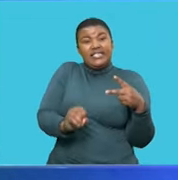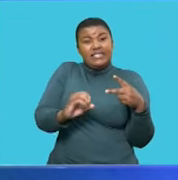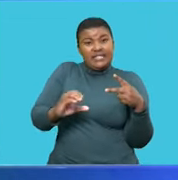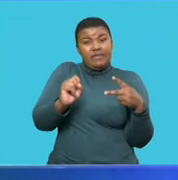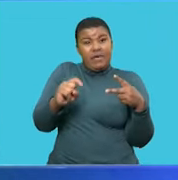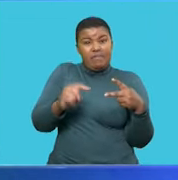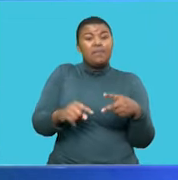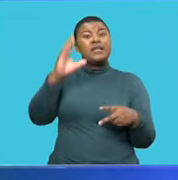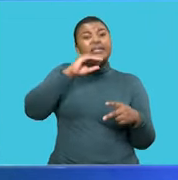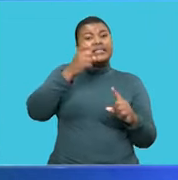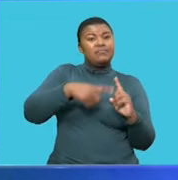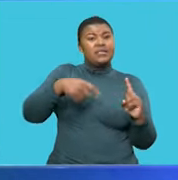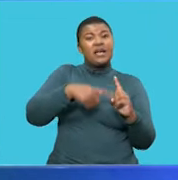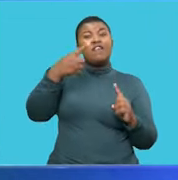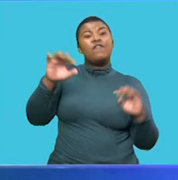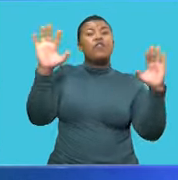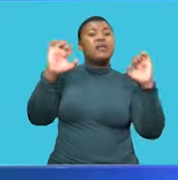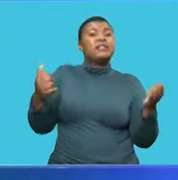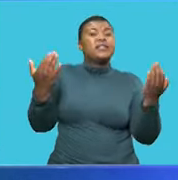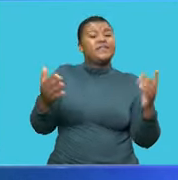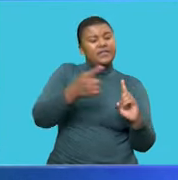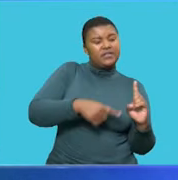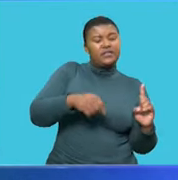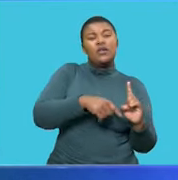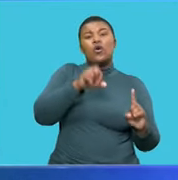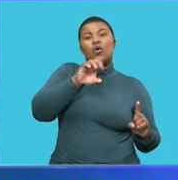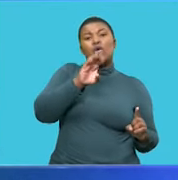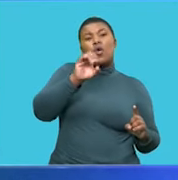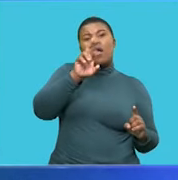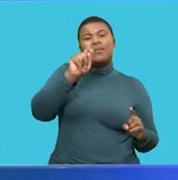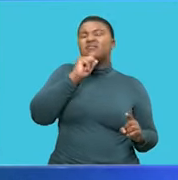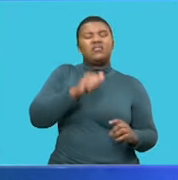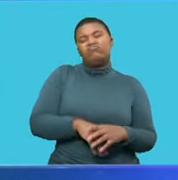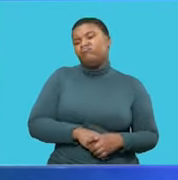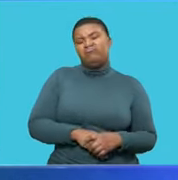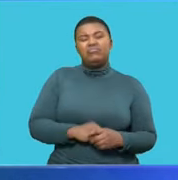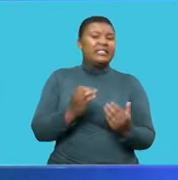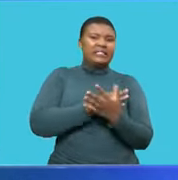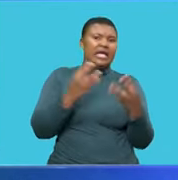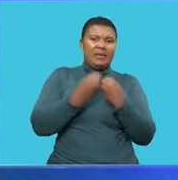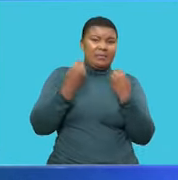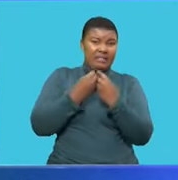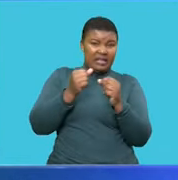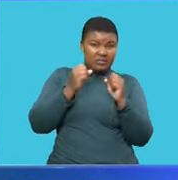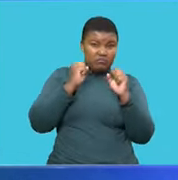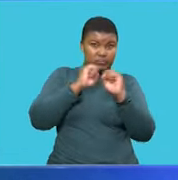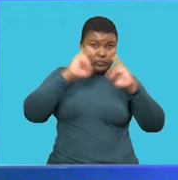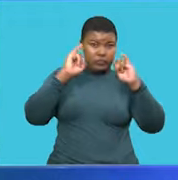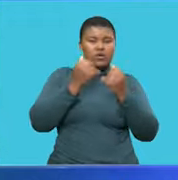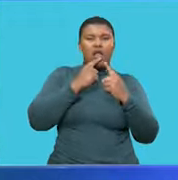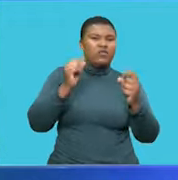umkulmelezi miziputuma ekolo robeti mlawuzu tige azgabiko izimu esesko kukula esabigi wogwa manja